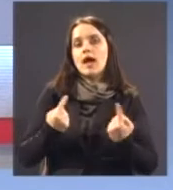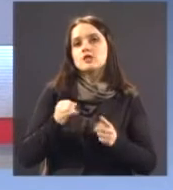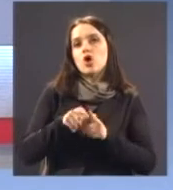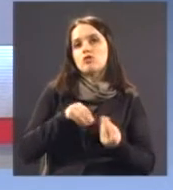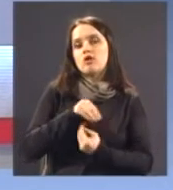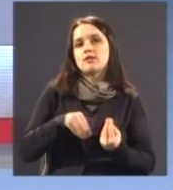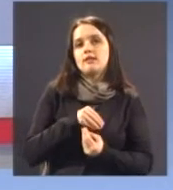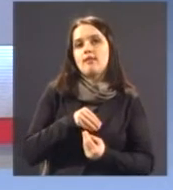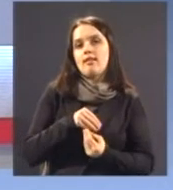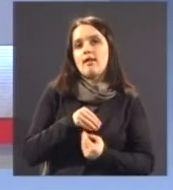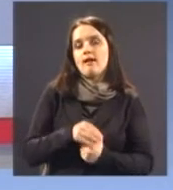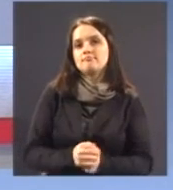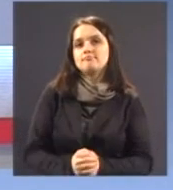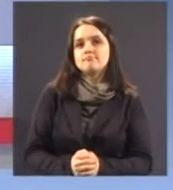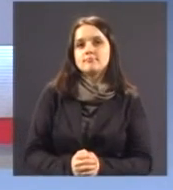roditelja.